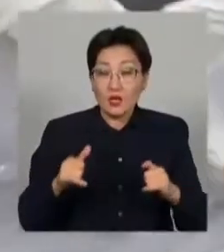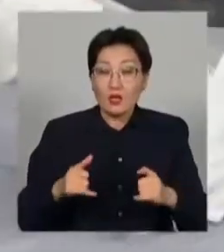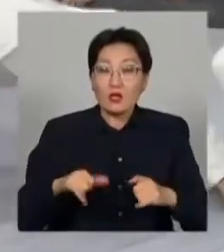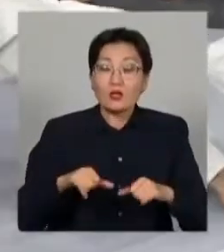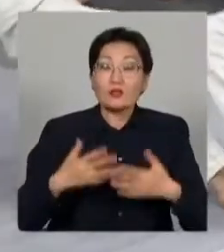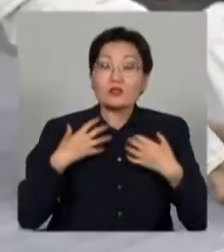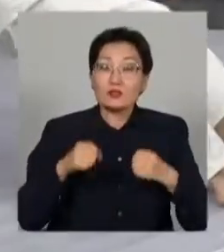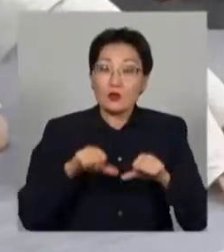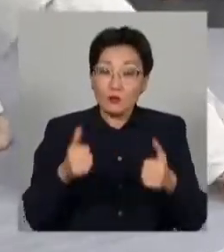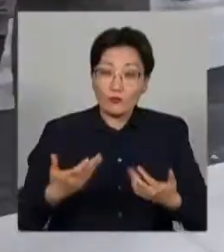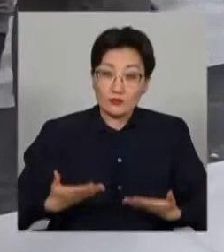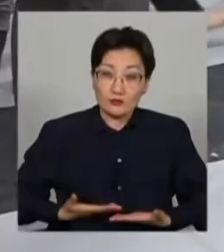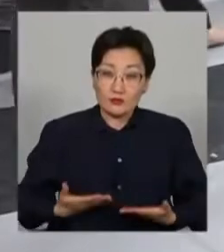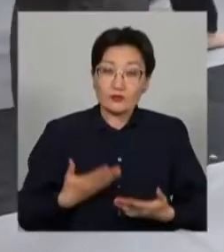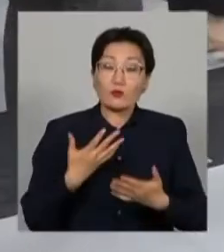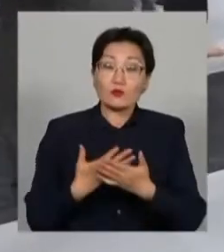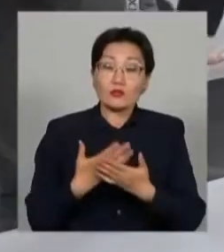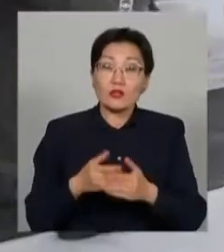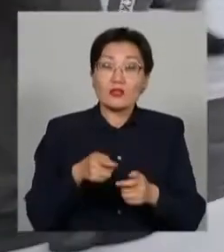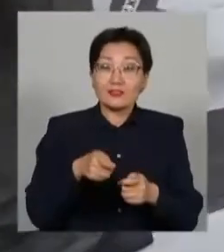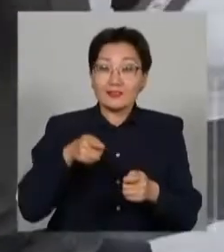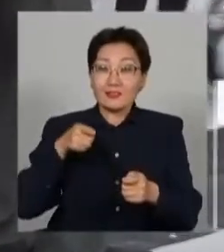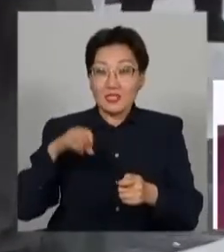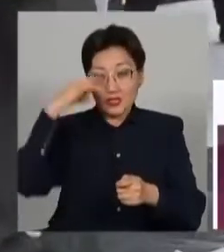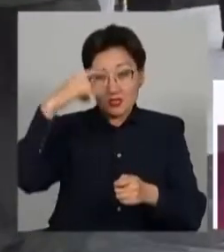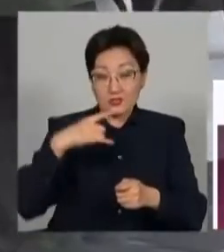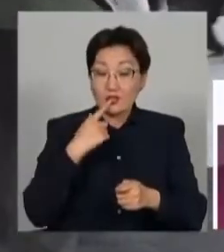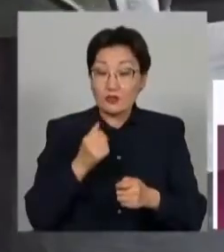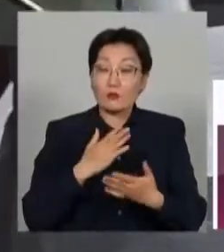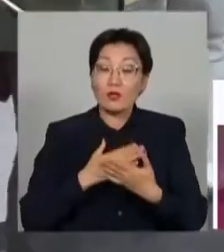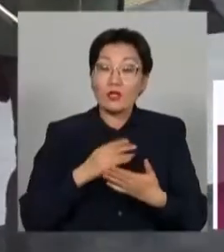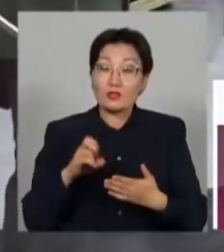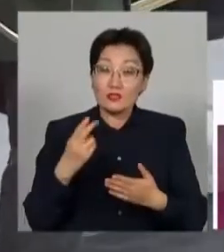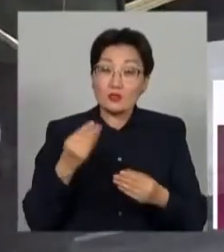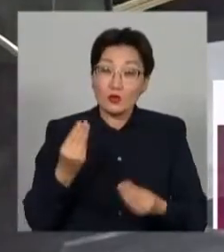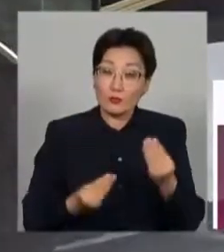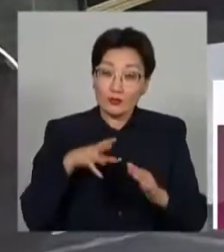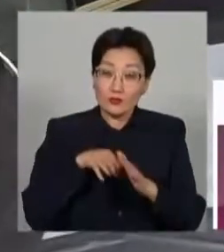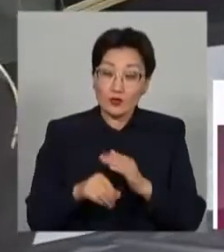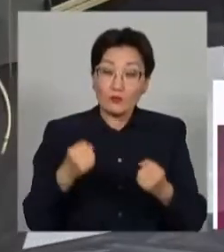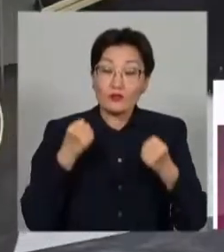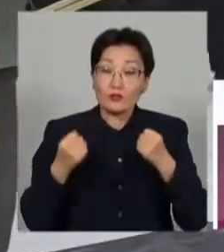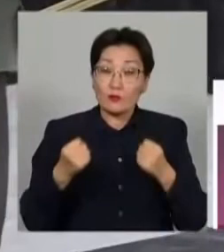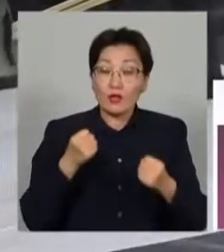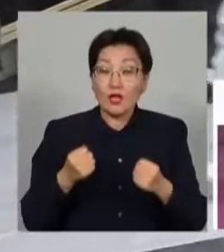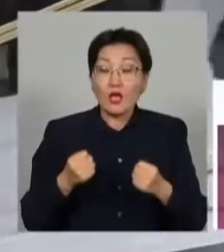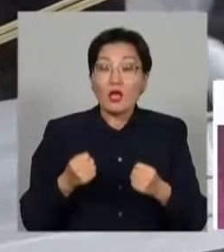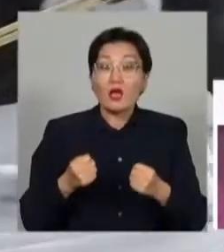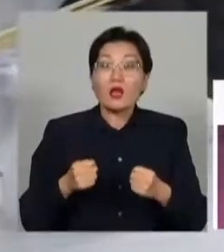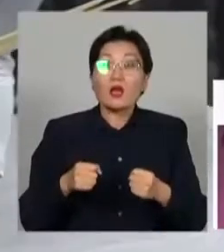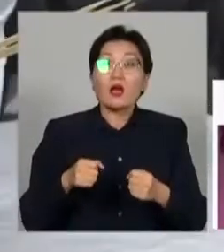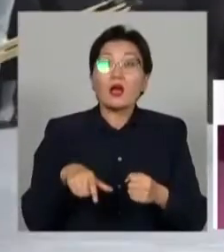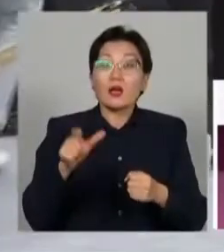өмір салтын насихаттау. Садақ ату Қазақтың қанында бар ұлттық ойындардың бірі. Бұл спортты құрылғы адамды